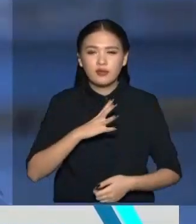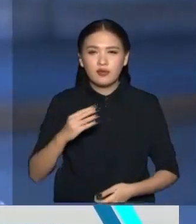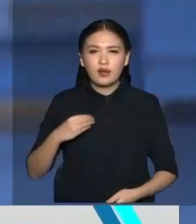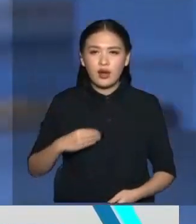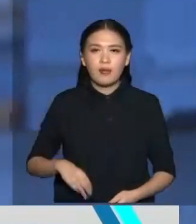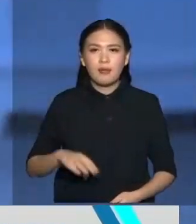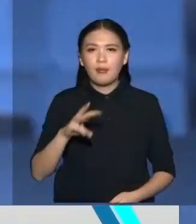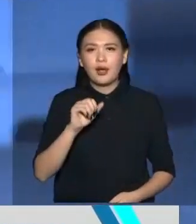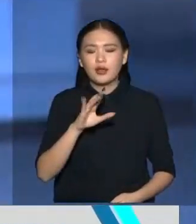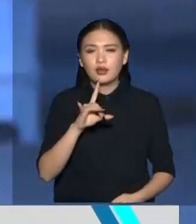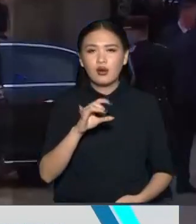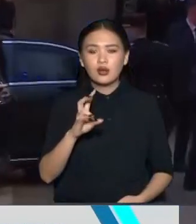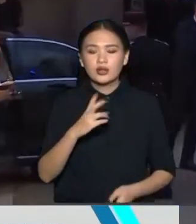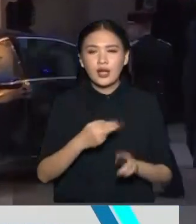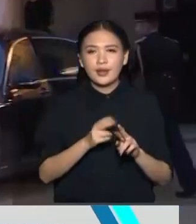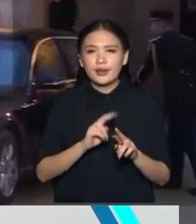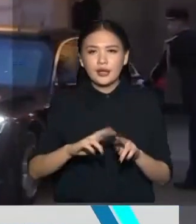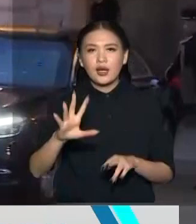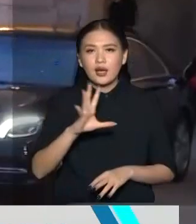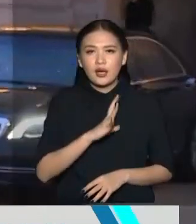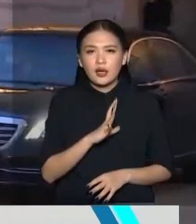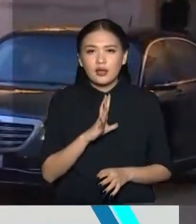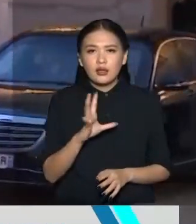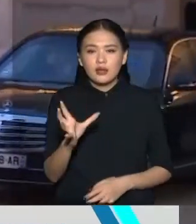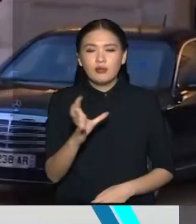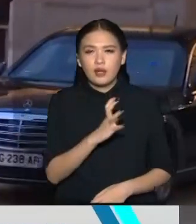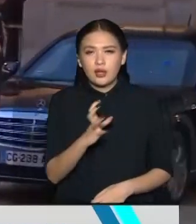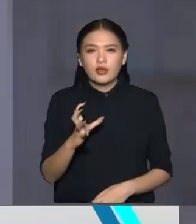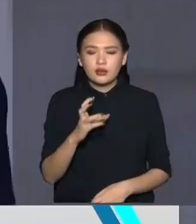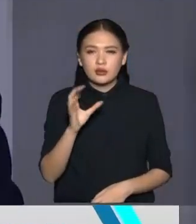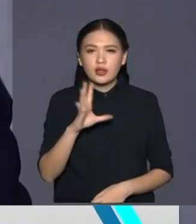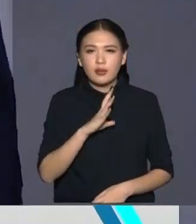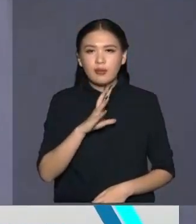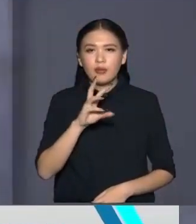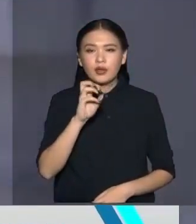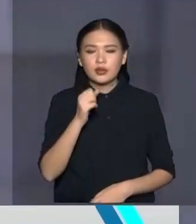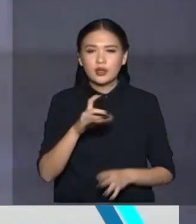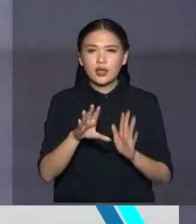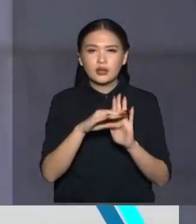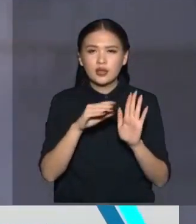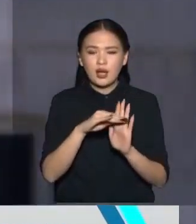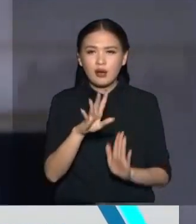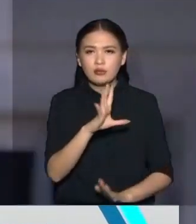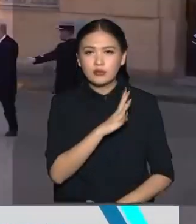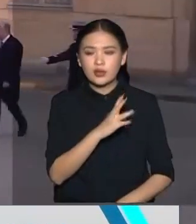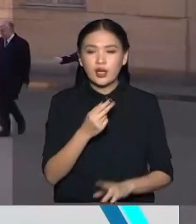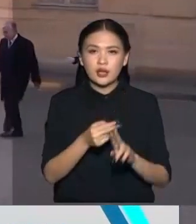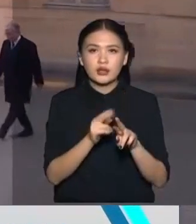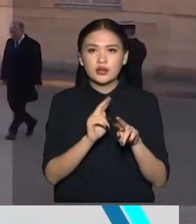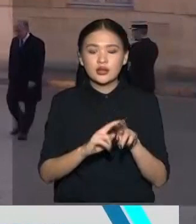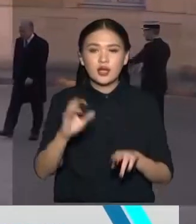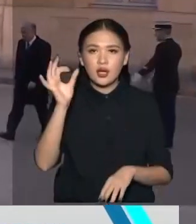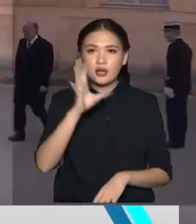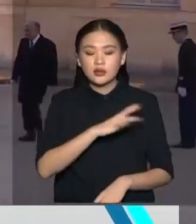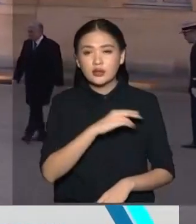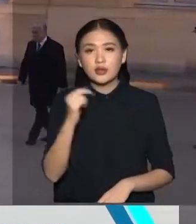Макрон өзінің екінші каденциясына мамыр айында сайланған болатын. Яғни, былайша айтқанда,